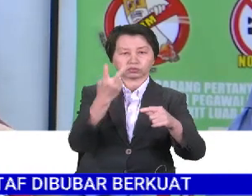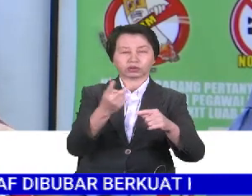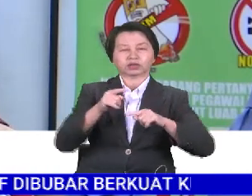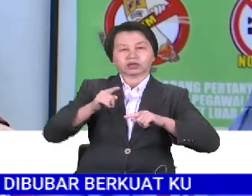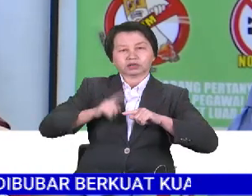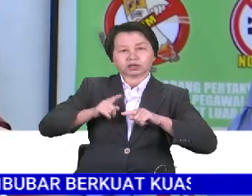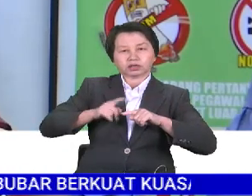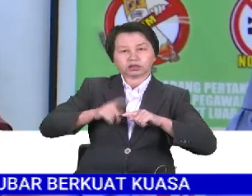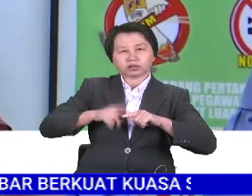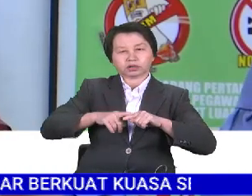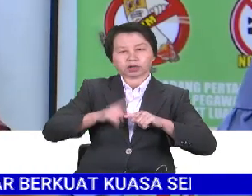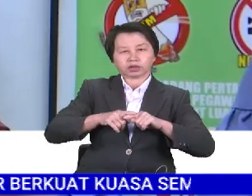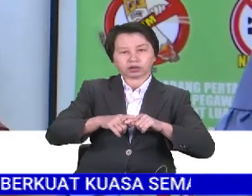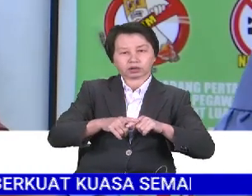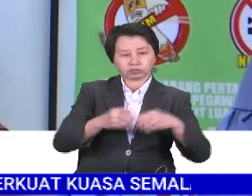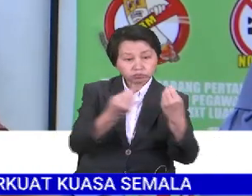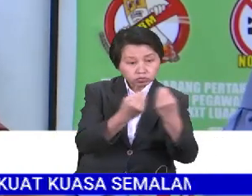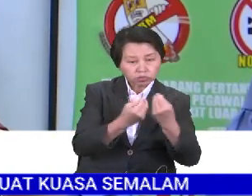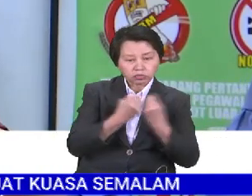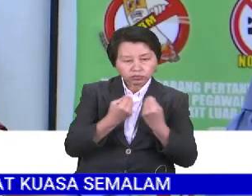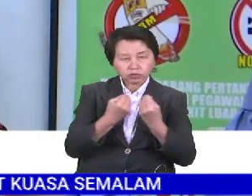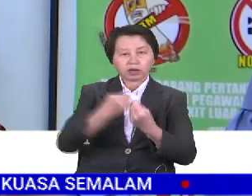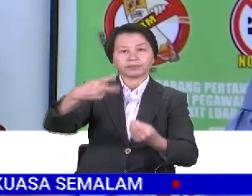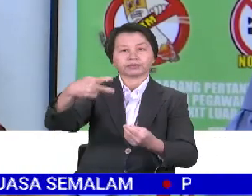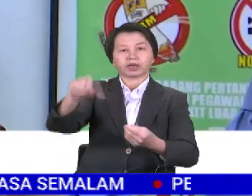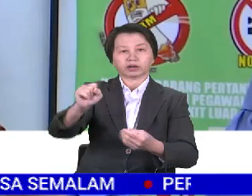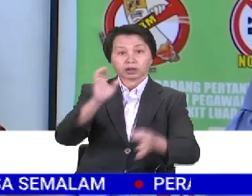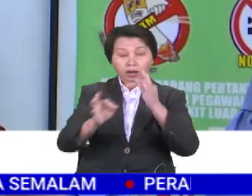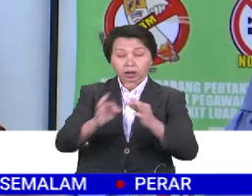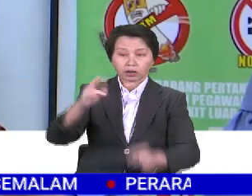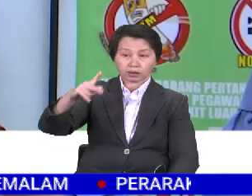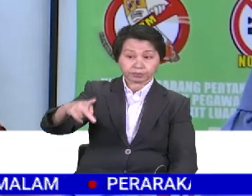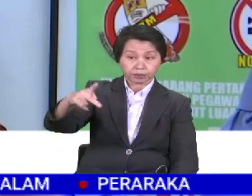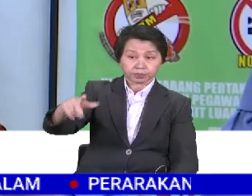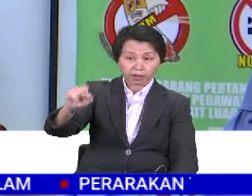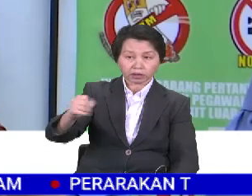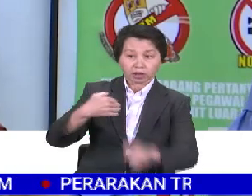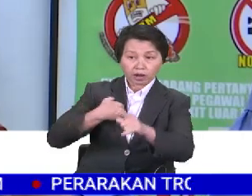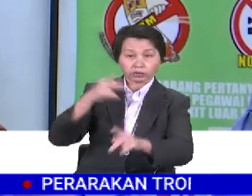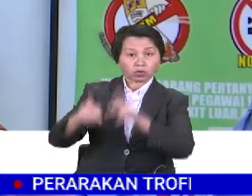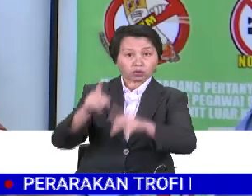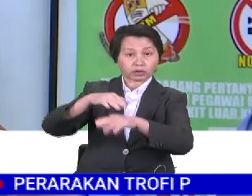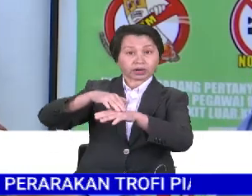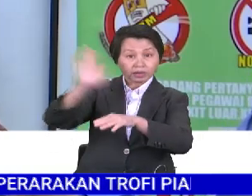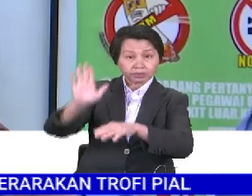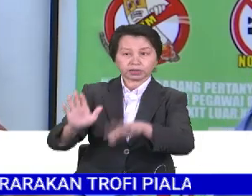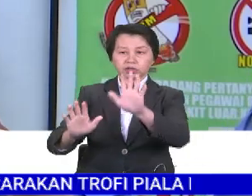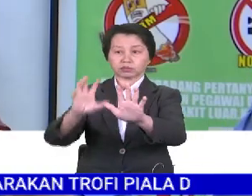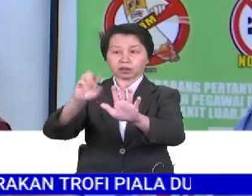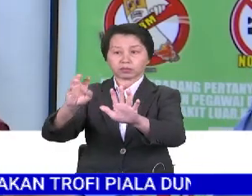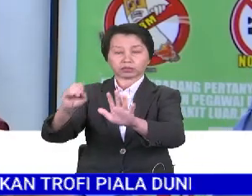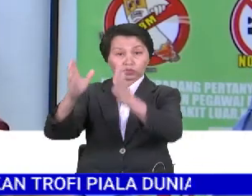bergantung kepada kapasiti sesuatu PCS itu. So kalau PPS itu mempunyai kapasiti yang lebih 500 orang